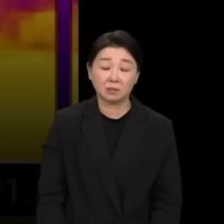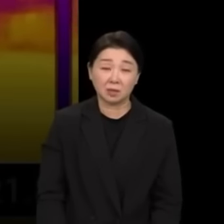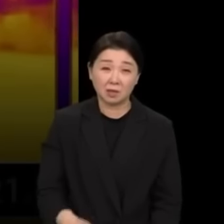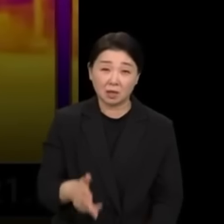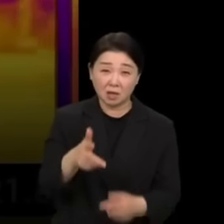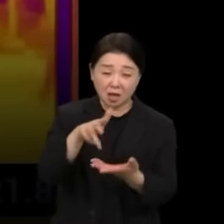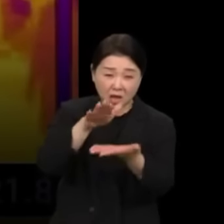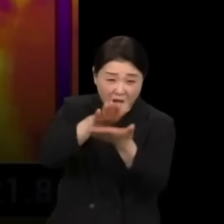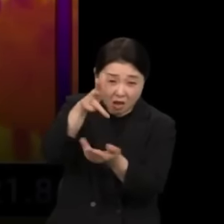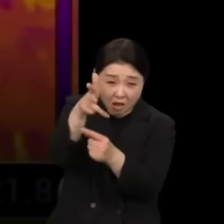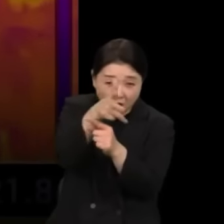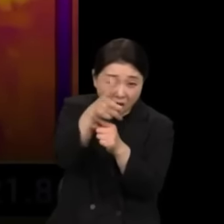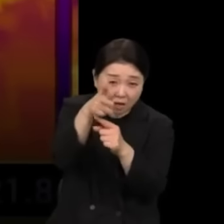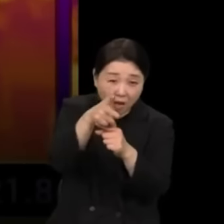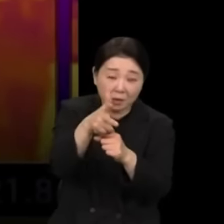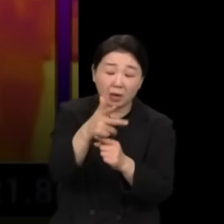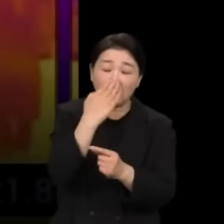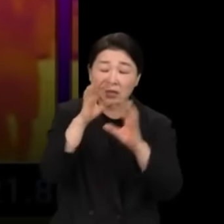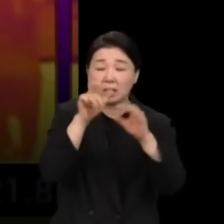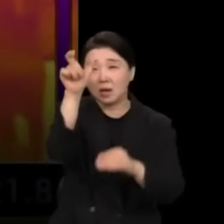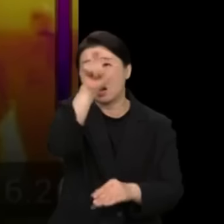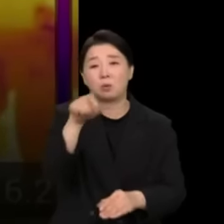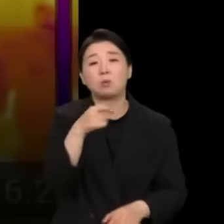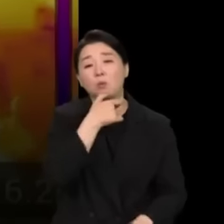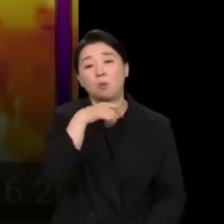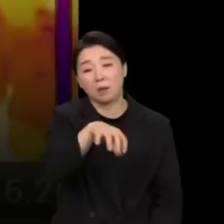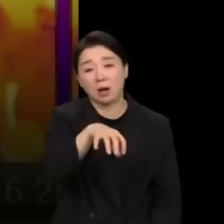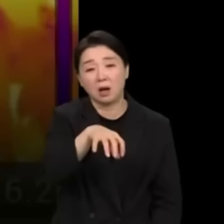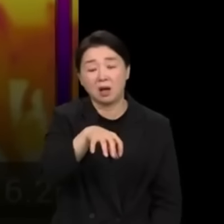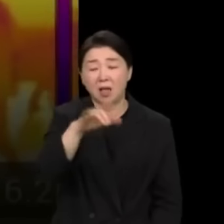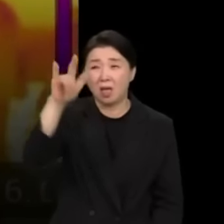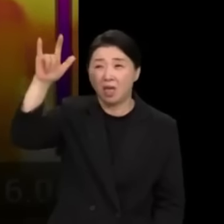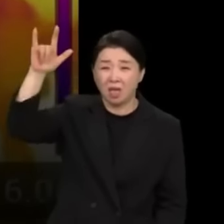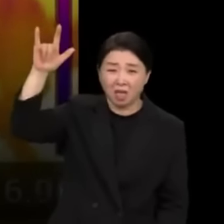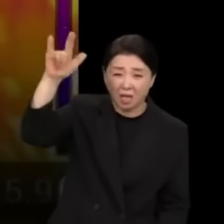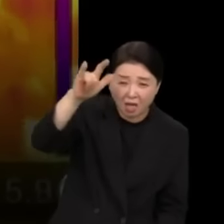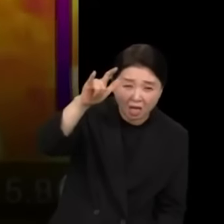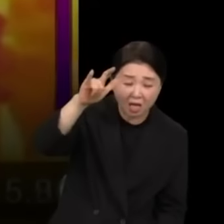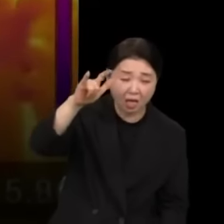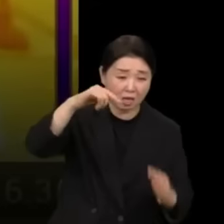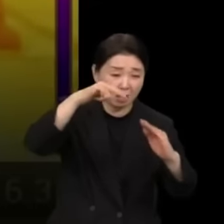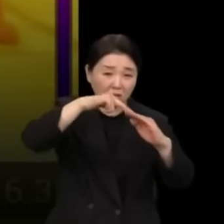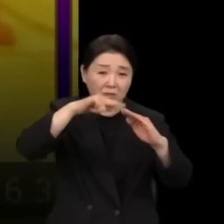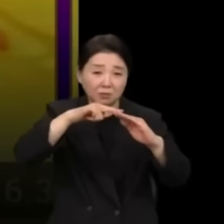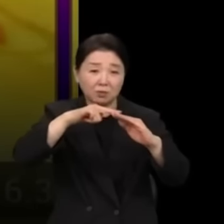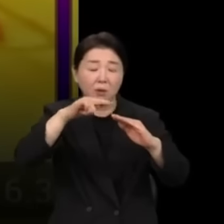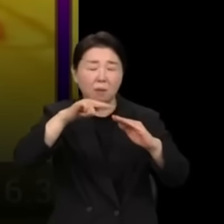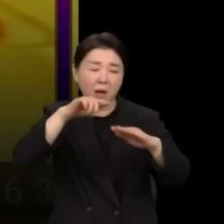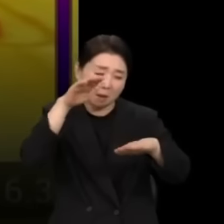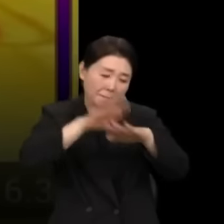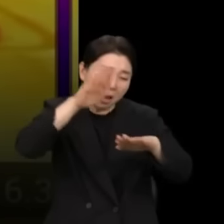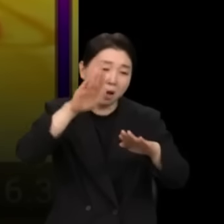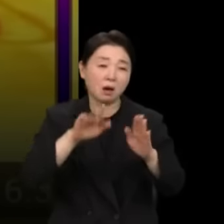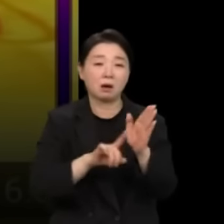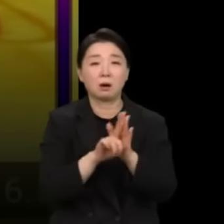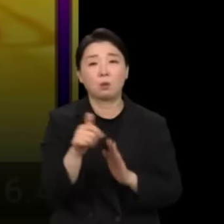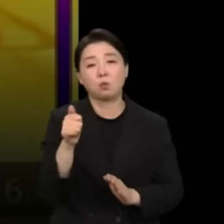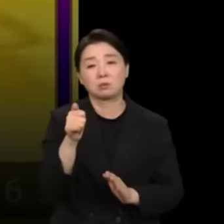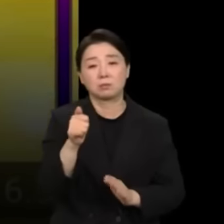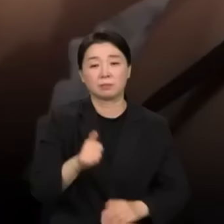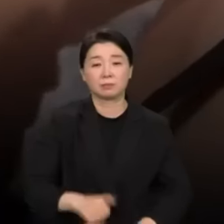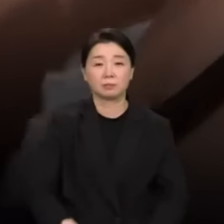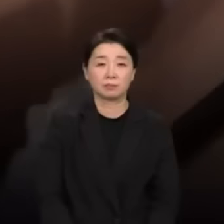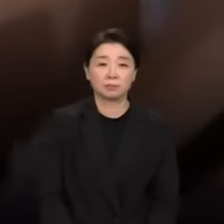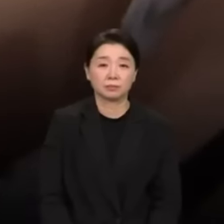열화상 카메라로 촬영한 이탈리아 로마 풍경입니다. 햇빛을 정면으로 받는 지붕과 돌길은 섭씨 50도를 가볍게